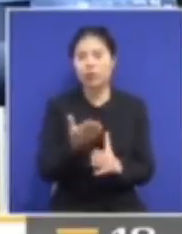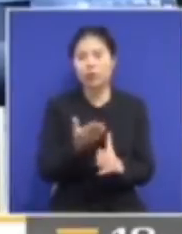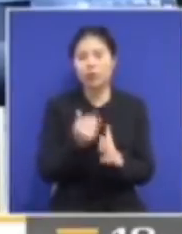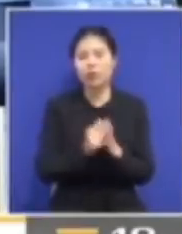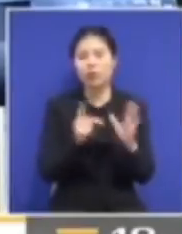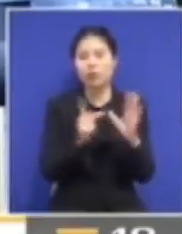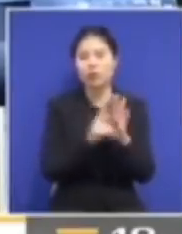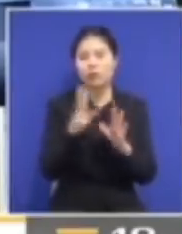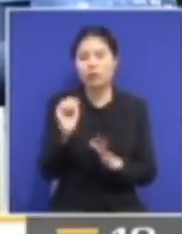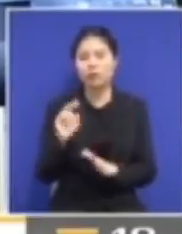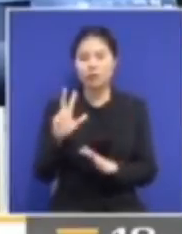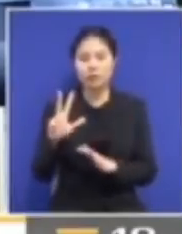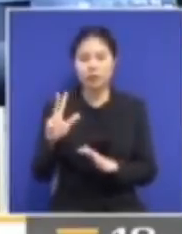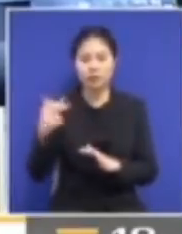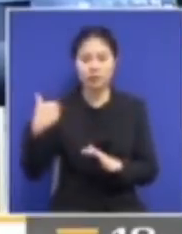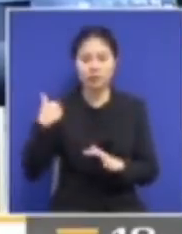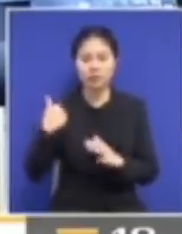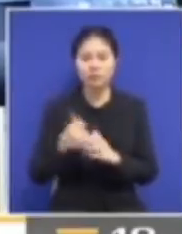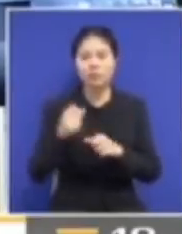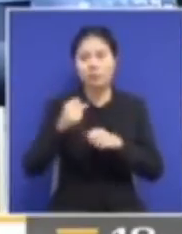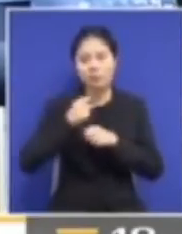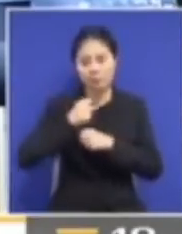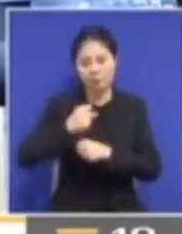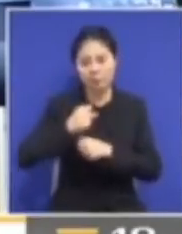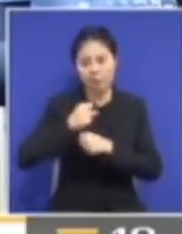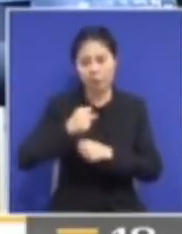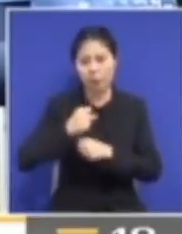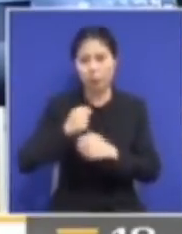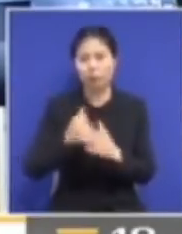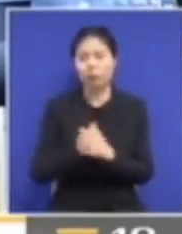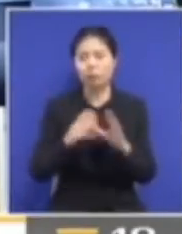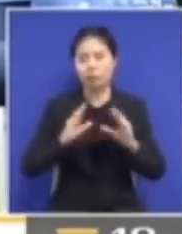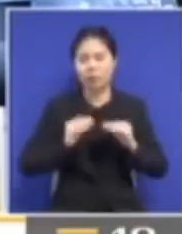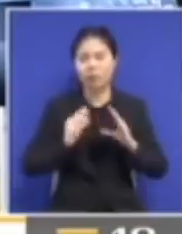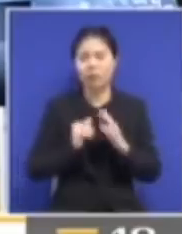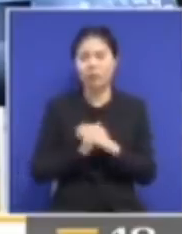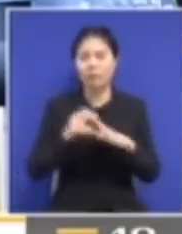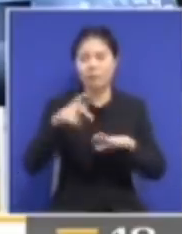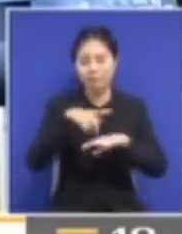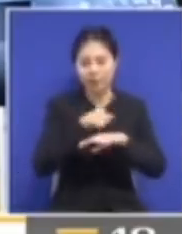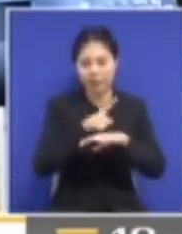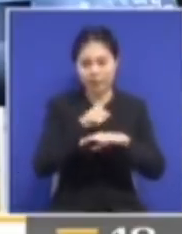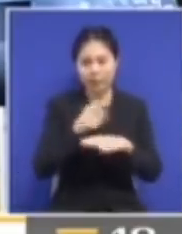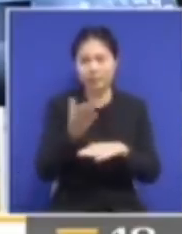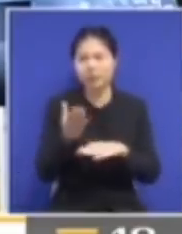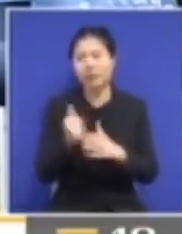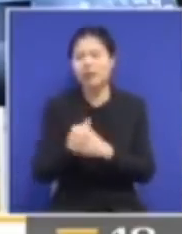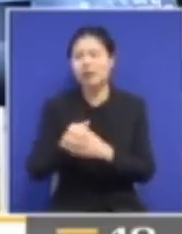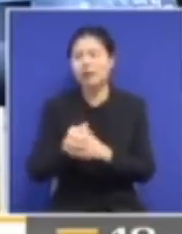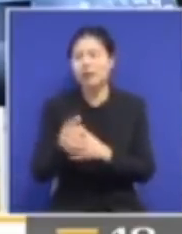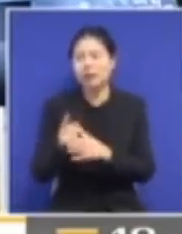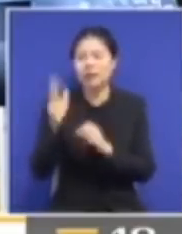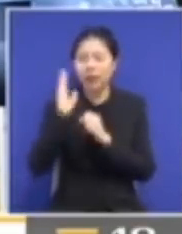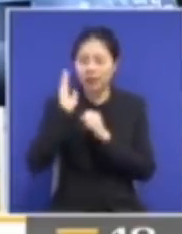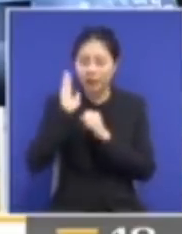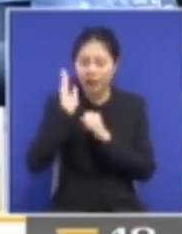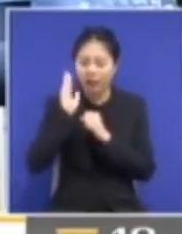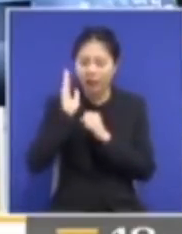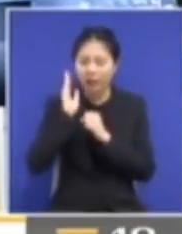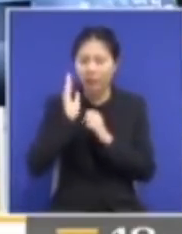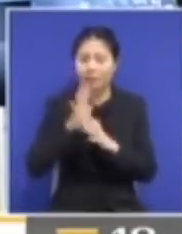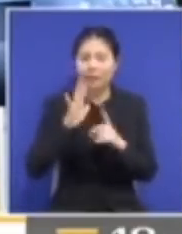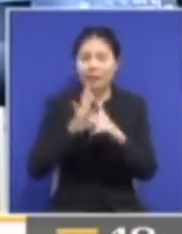43นะคะประท้วงท่านประธานผู้อภิปรายนอกประเด็นไป